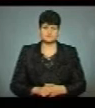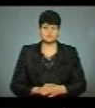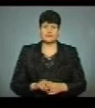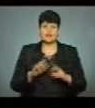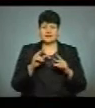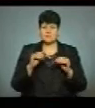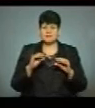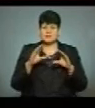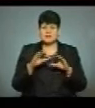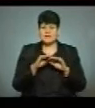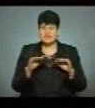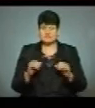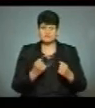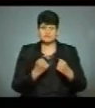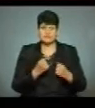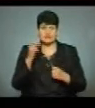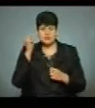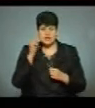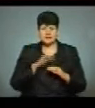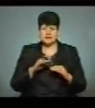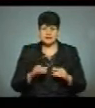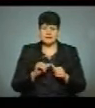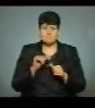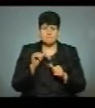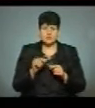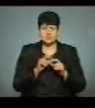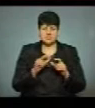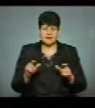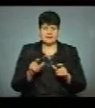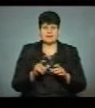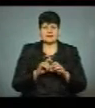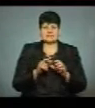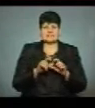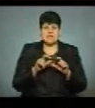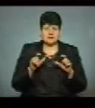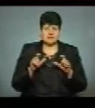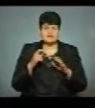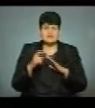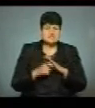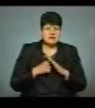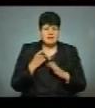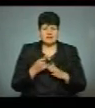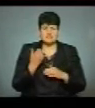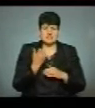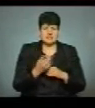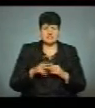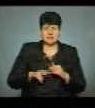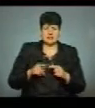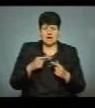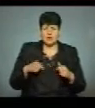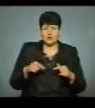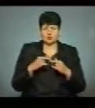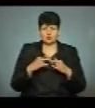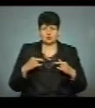Як підвищити рівень безпеки навчання дітей позашкільних закладах освіти області, дізнавалися їхні директори на круглому столі